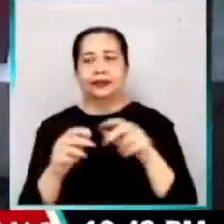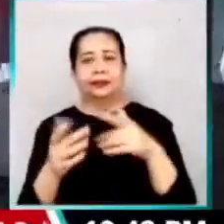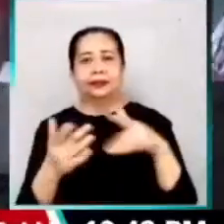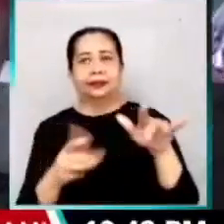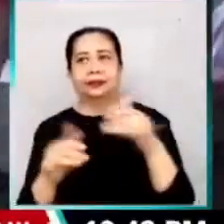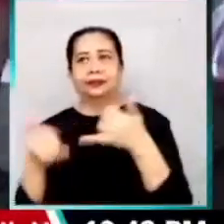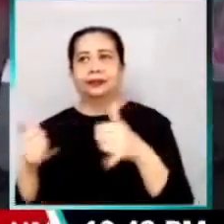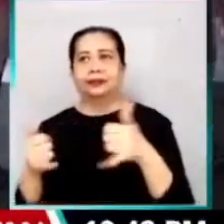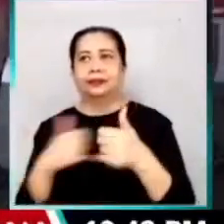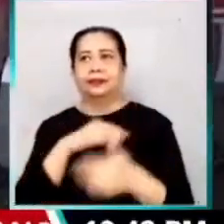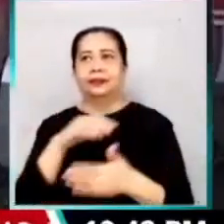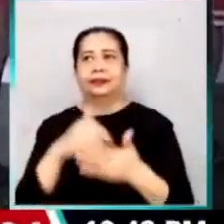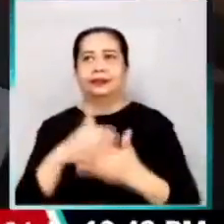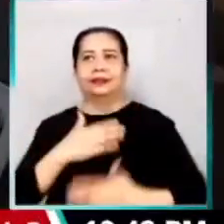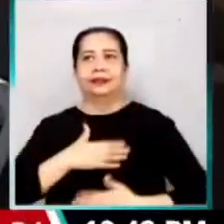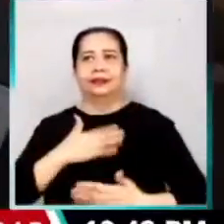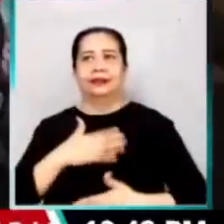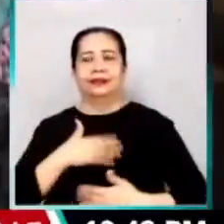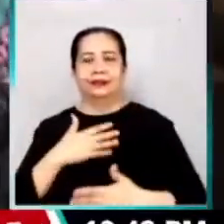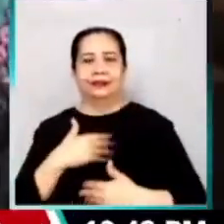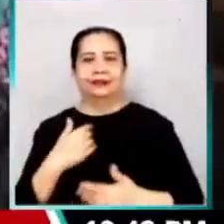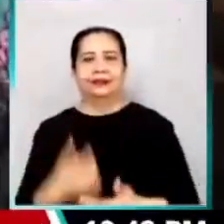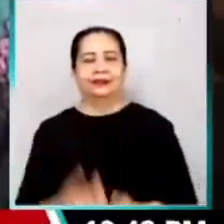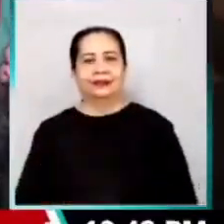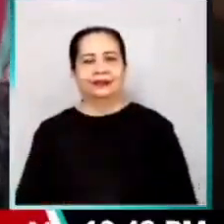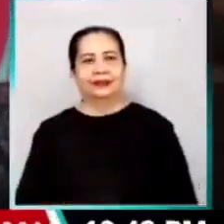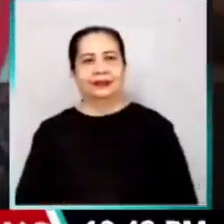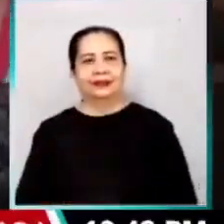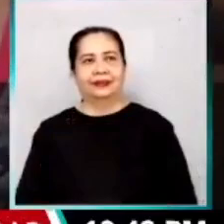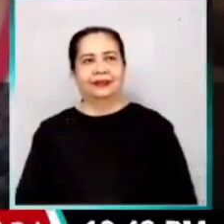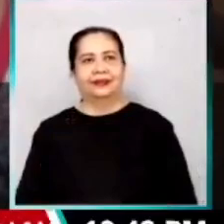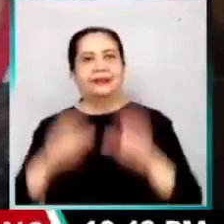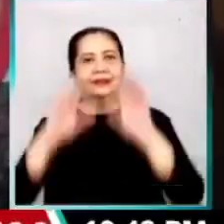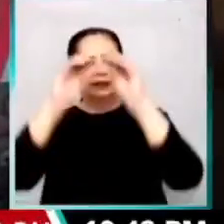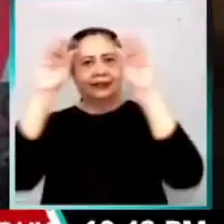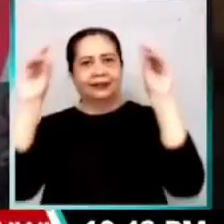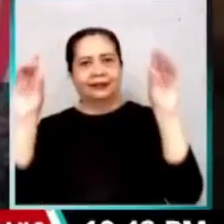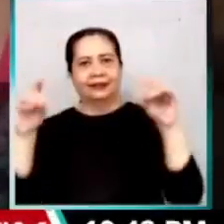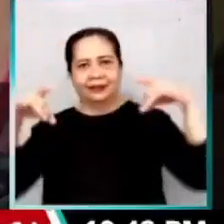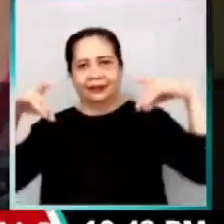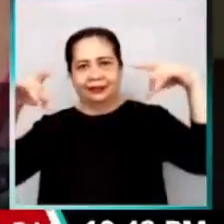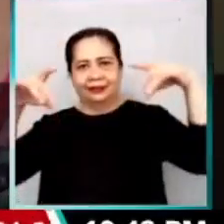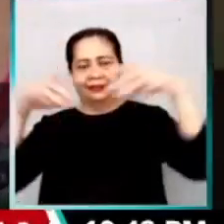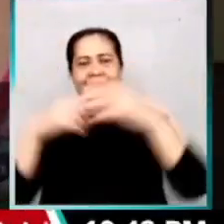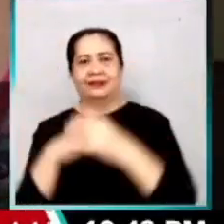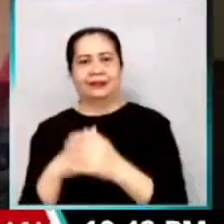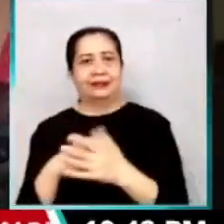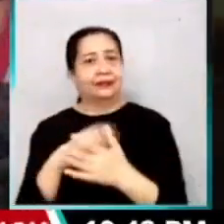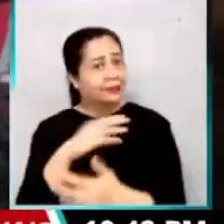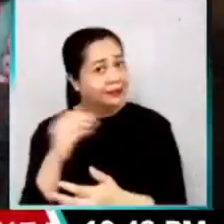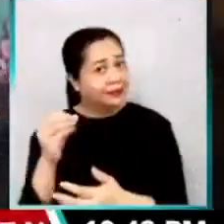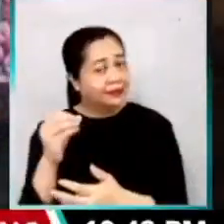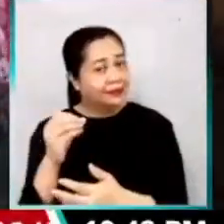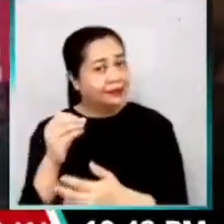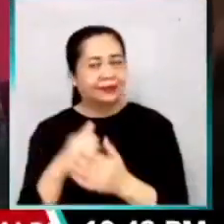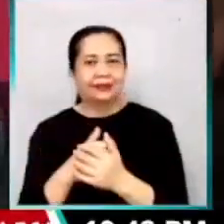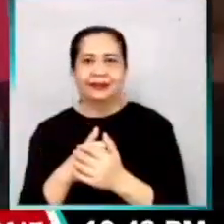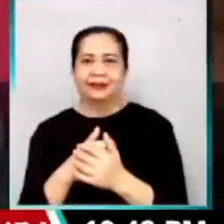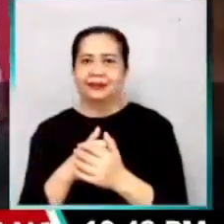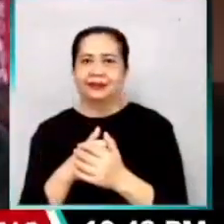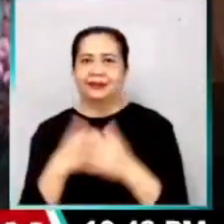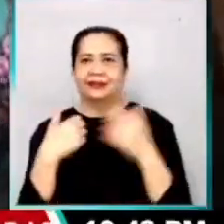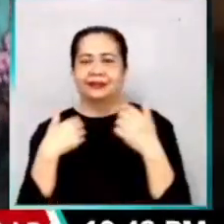Lahat tuwang-tuwa at masaya. May mga Christmas lights. At saka? Mga